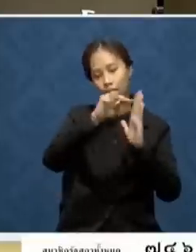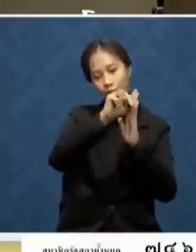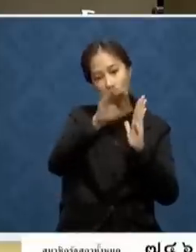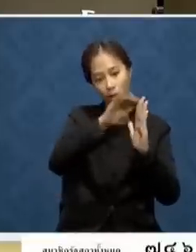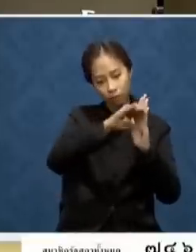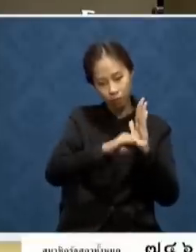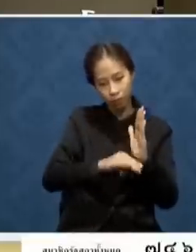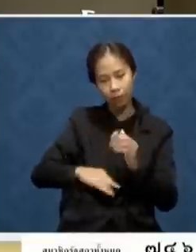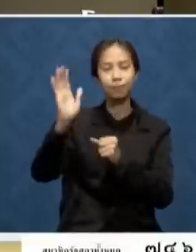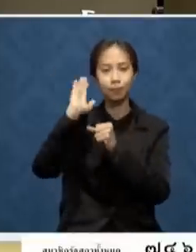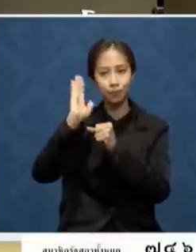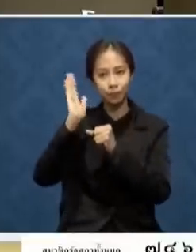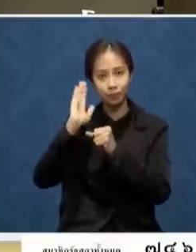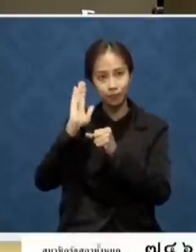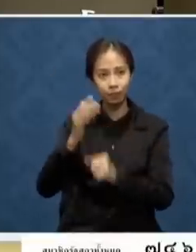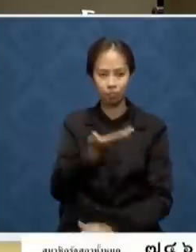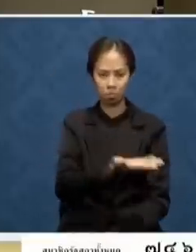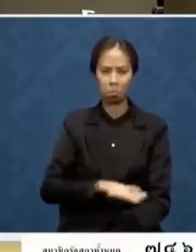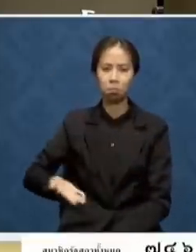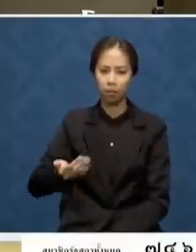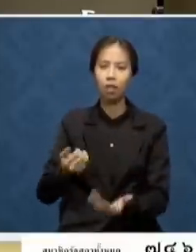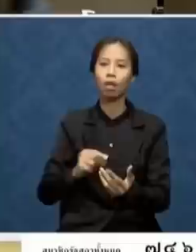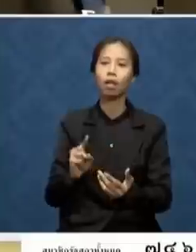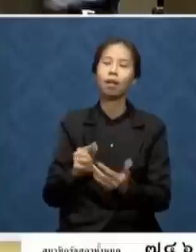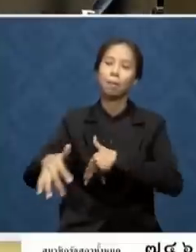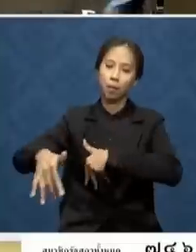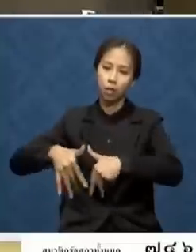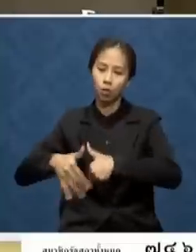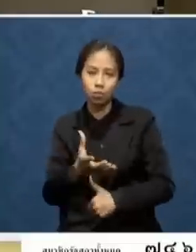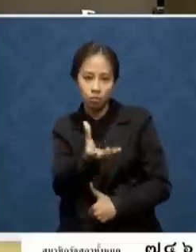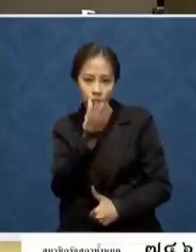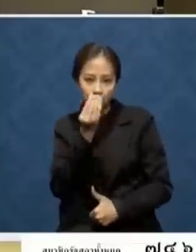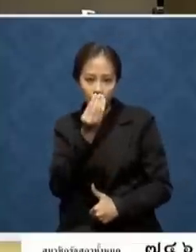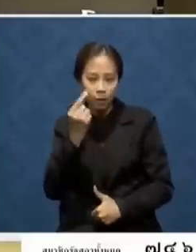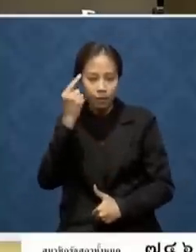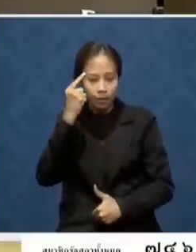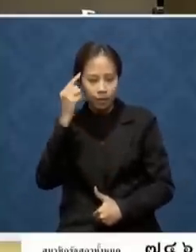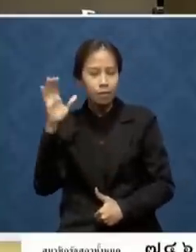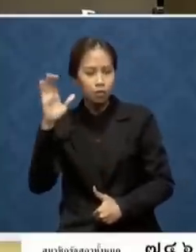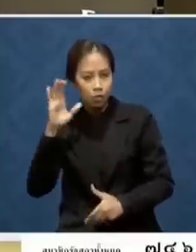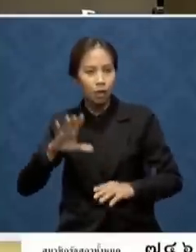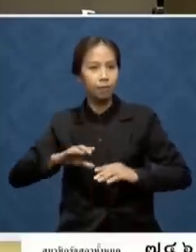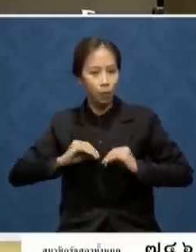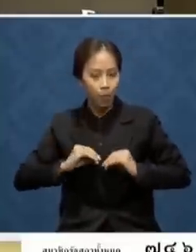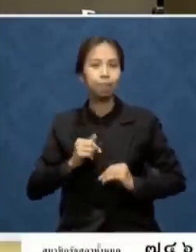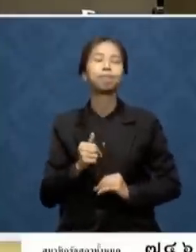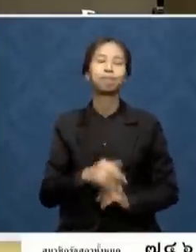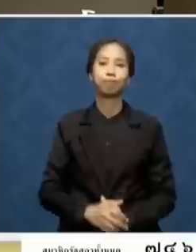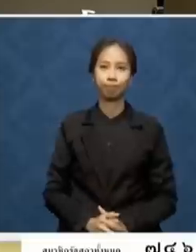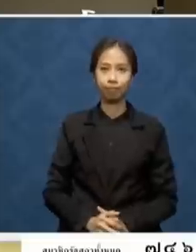จะเป็นสิ่งที่จะช่วยกู้คืนความเชื่อมั่นความศรัทธาของประชาชนต่อรัฐบาลใหม่นี้ให้กลับคืนมา